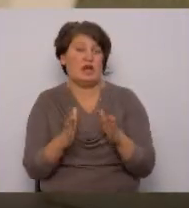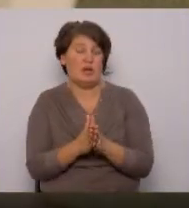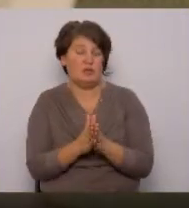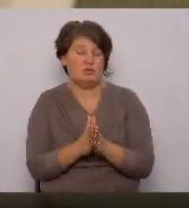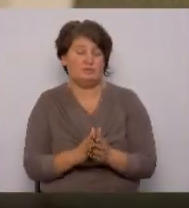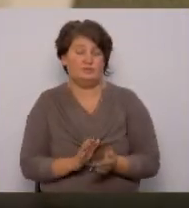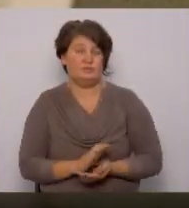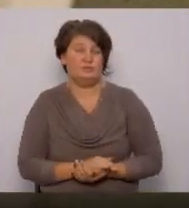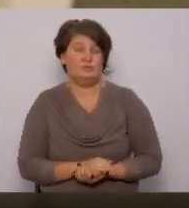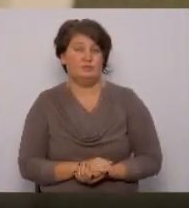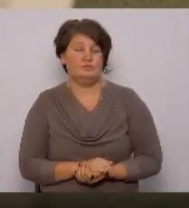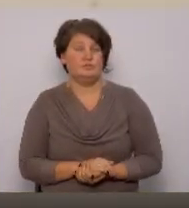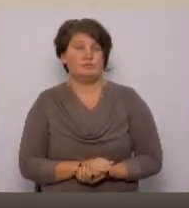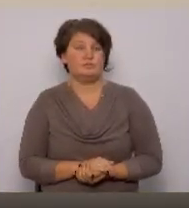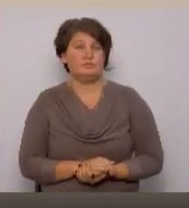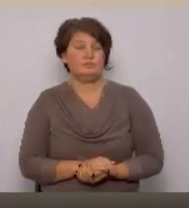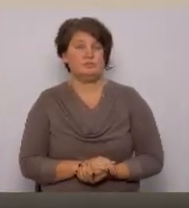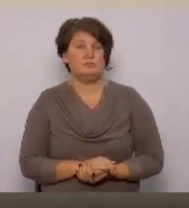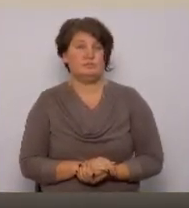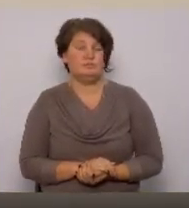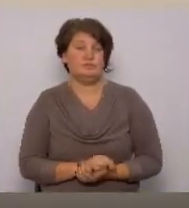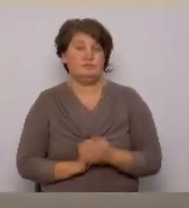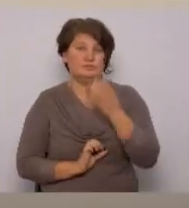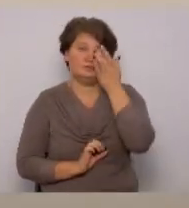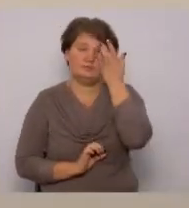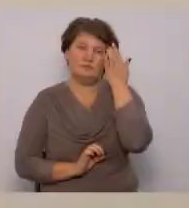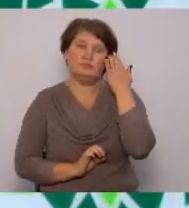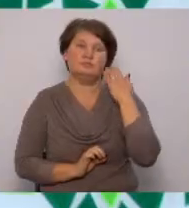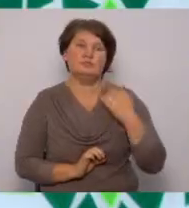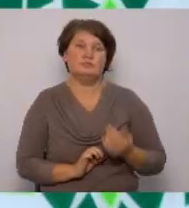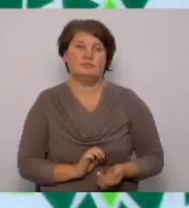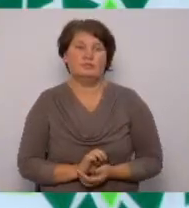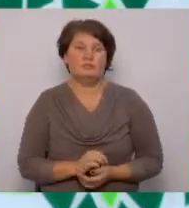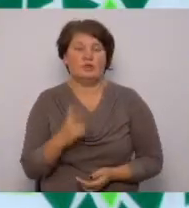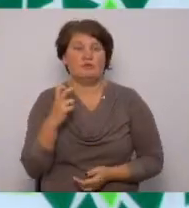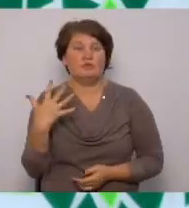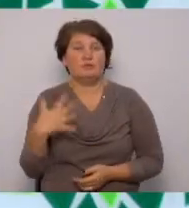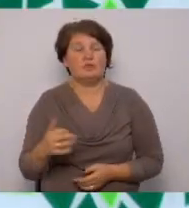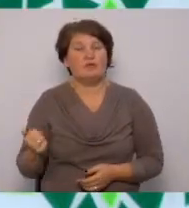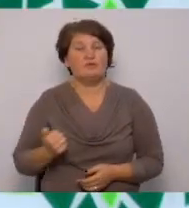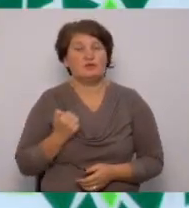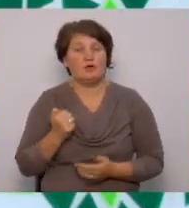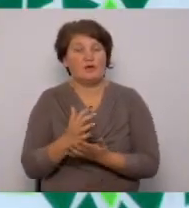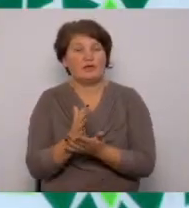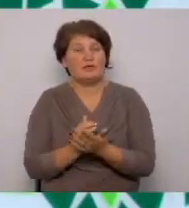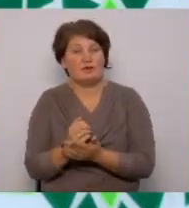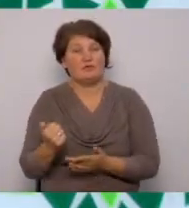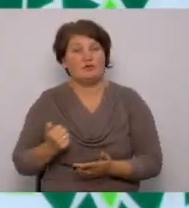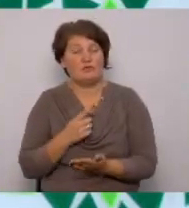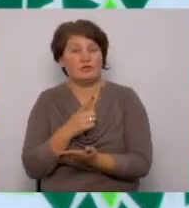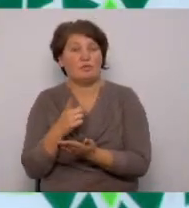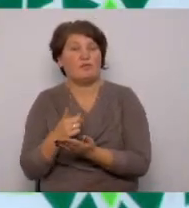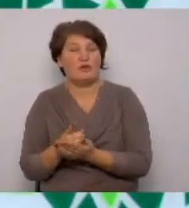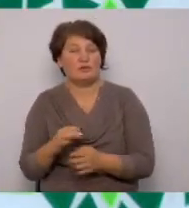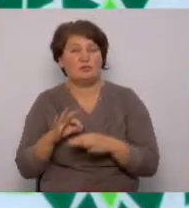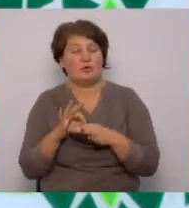Андріїв, Назар Вінтонюк, Олег Головашкін. Новини на Суспільному. Івано-Франківськ. 250 військових резервістів та військовозобов'язаних